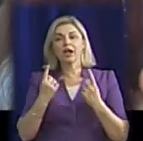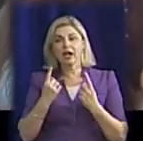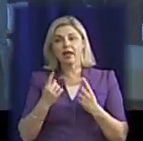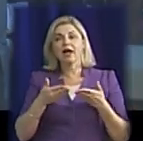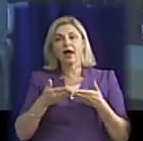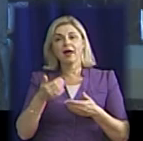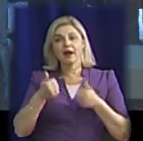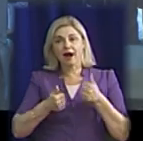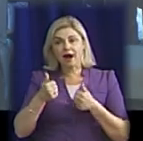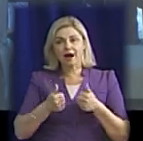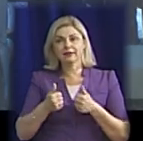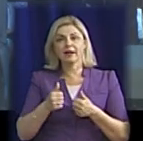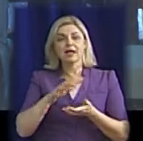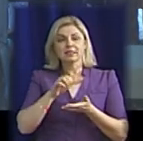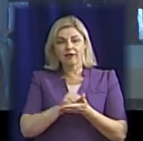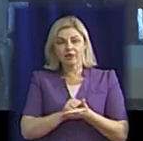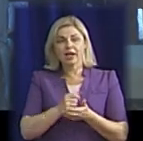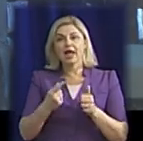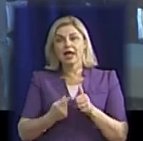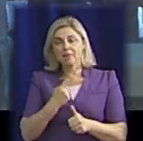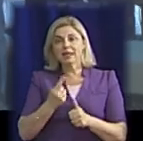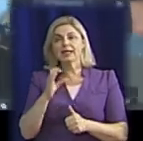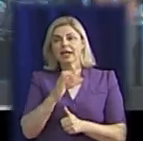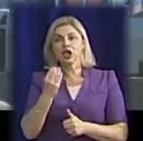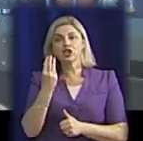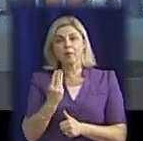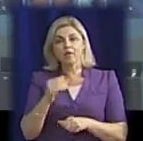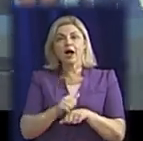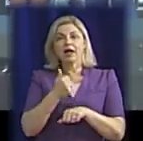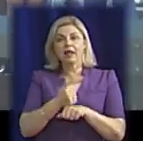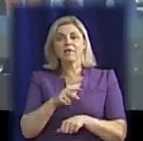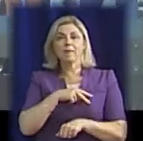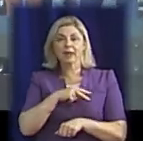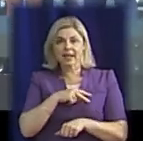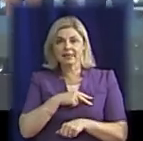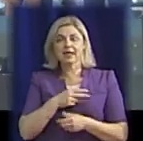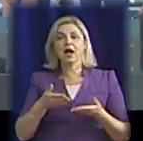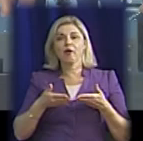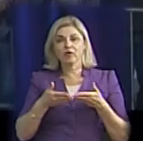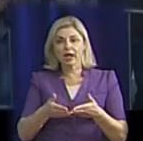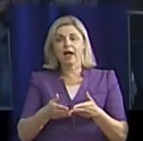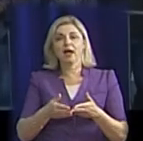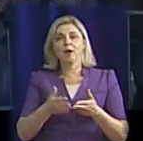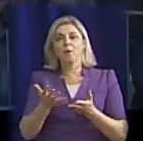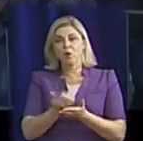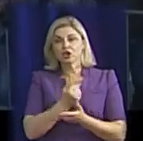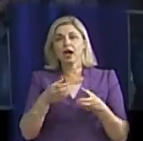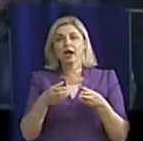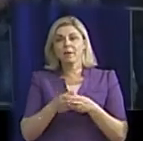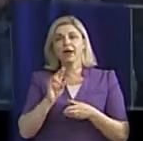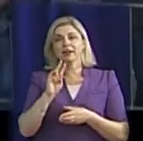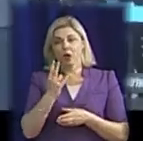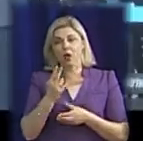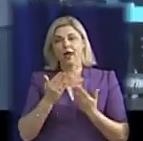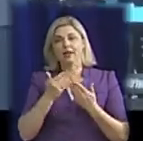екологічної регати кубок Кімберської коси імені Сергія Шаповалова, головний приз регати – перехідний кубок Кімберської коси – отримав екіпаж